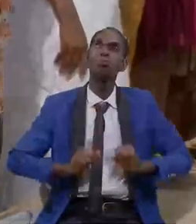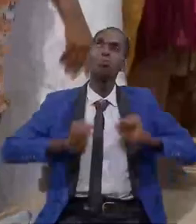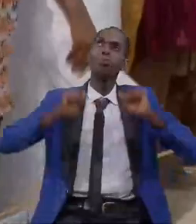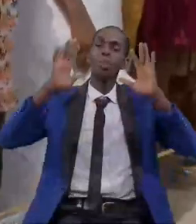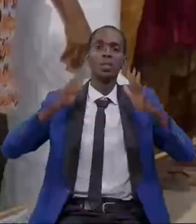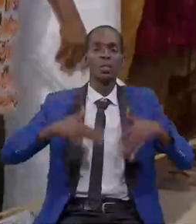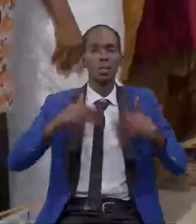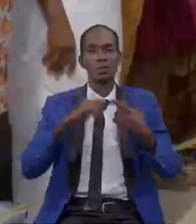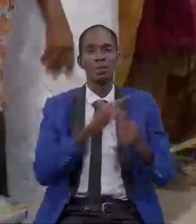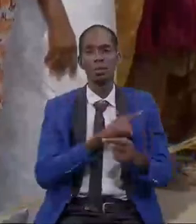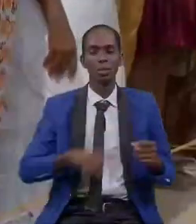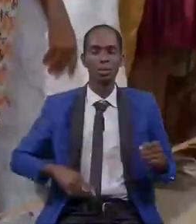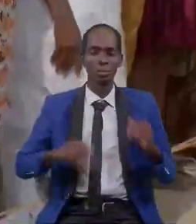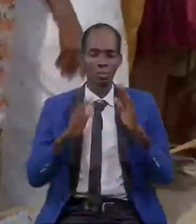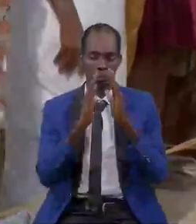au Seigneur.